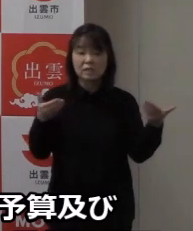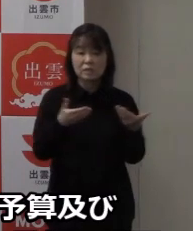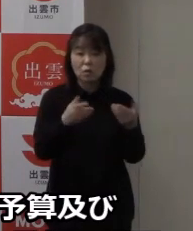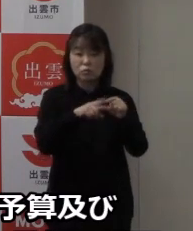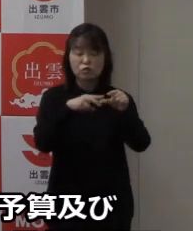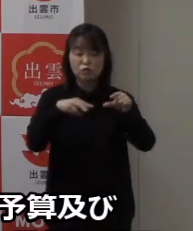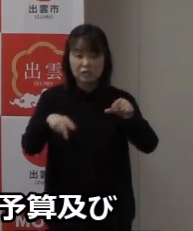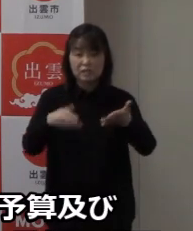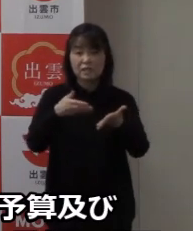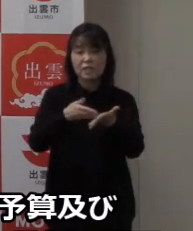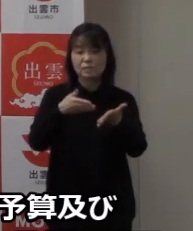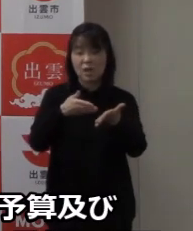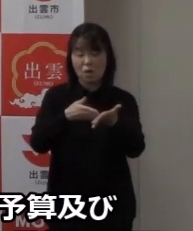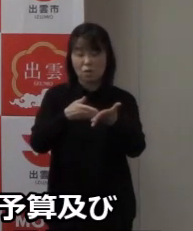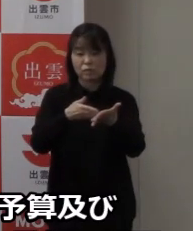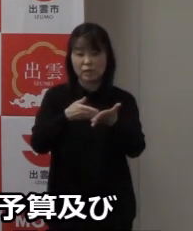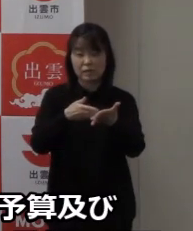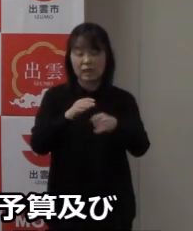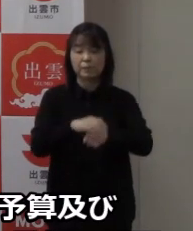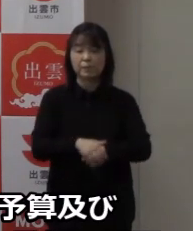心に説明させていただきました。